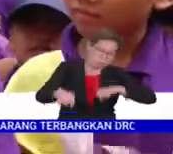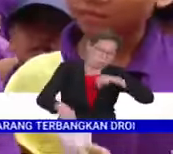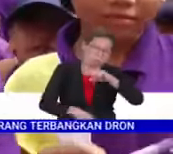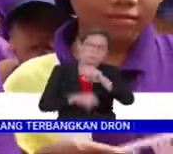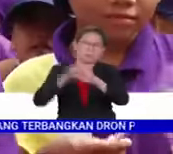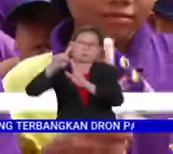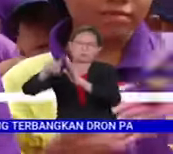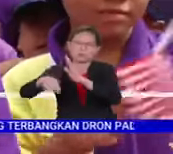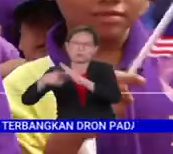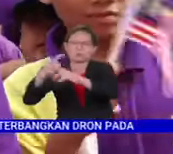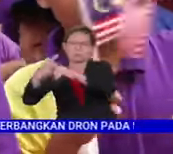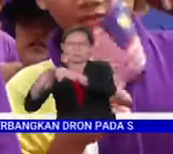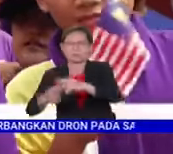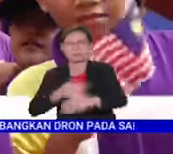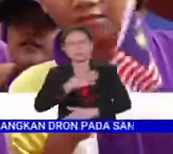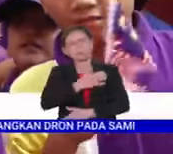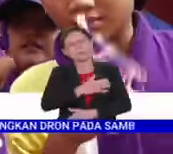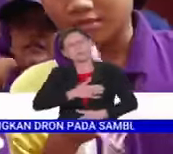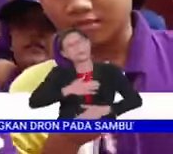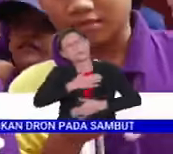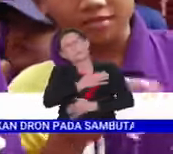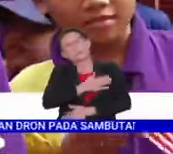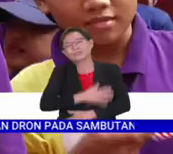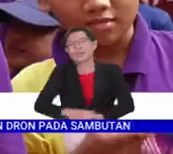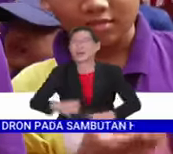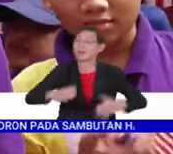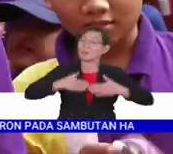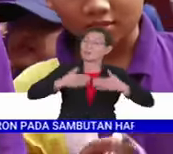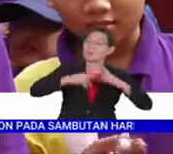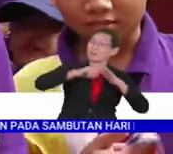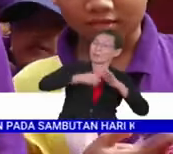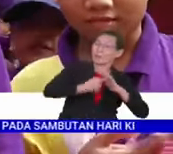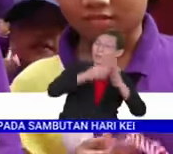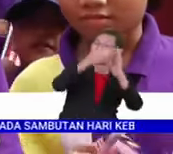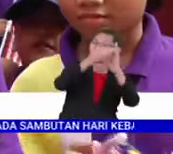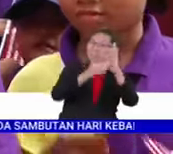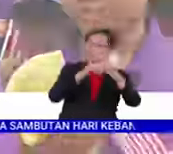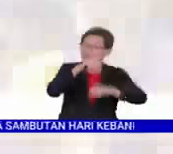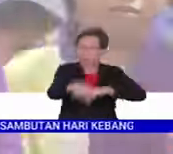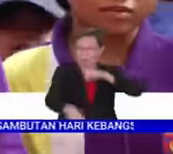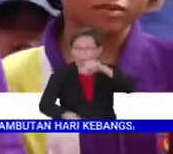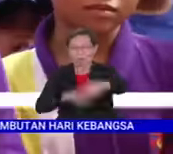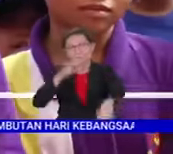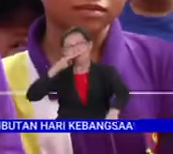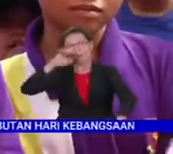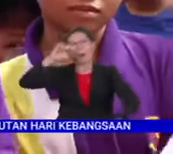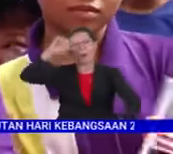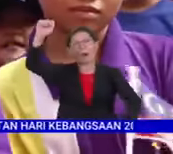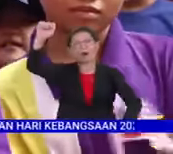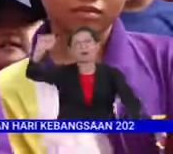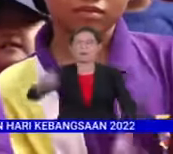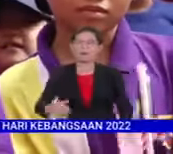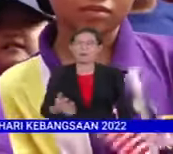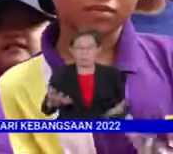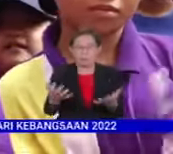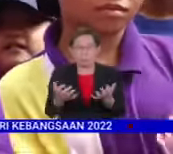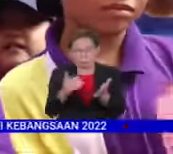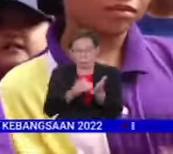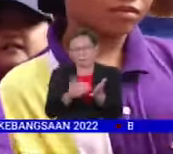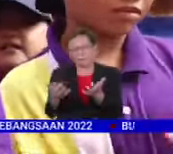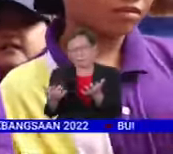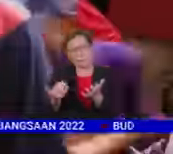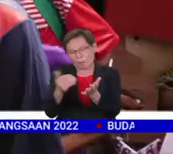Seronok dan gembiralah nak bermula acara Kayuhan Merdeka ni. Sampai sini macam nak buat lagi lah, nak buat